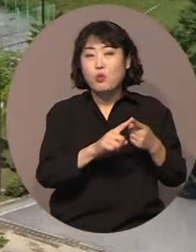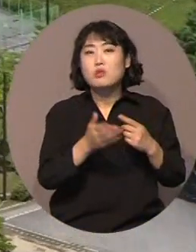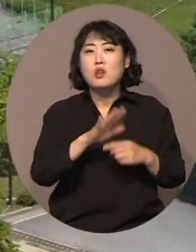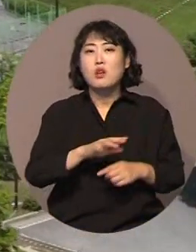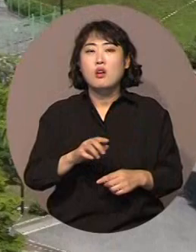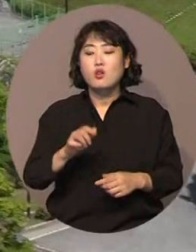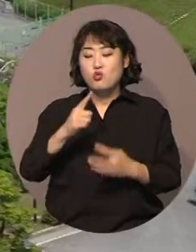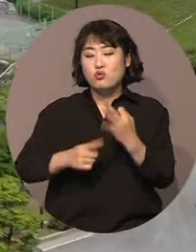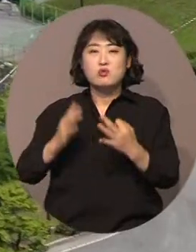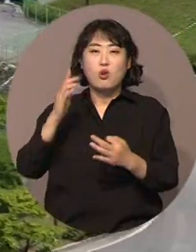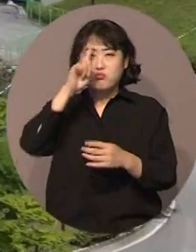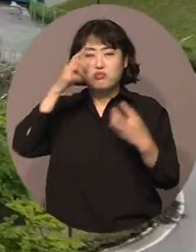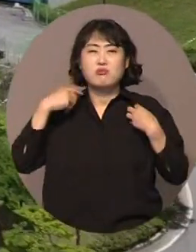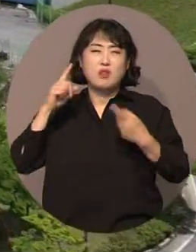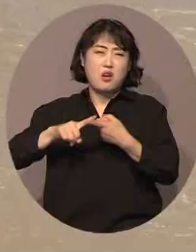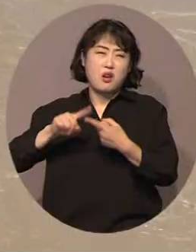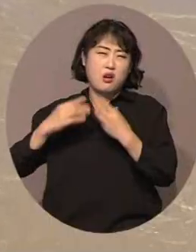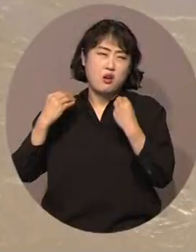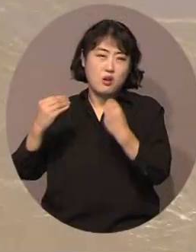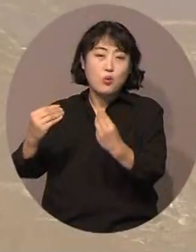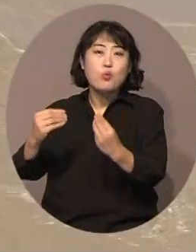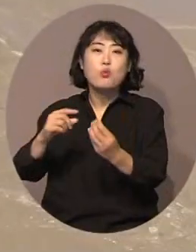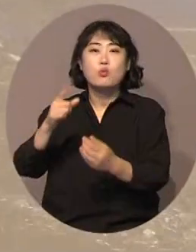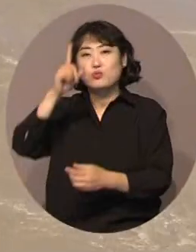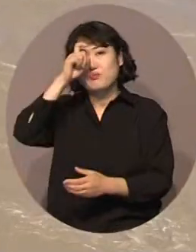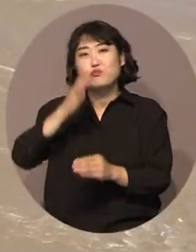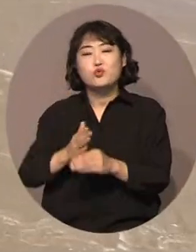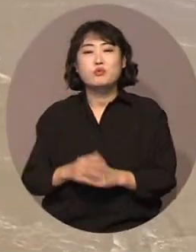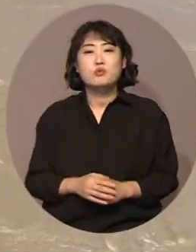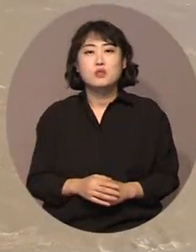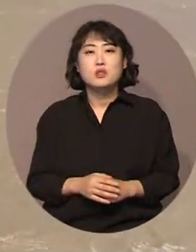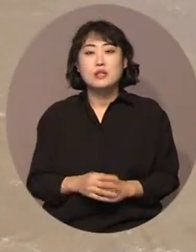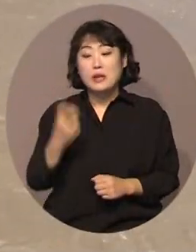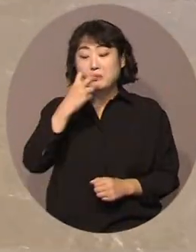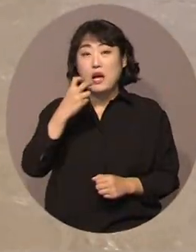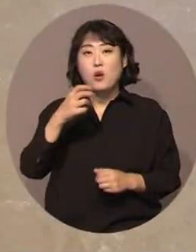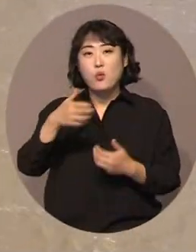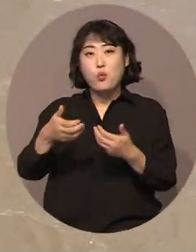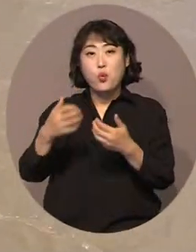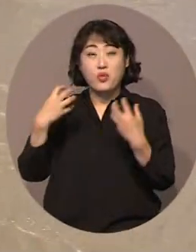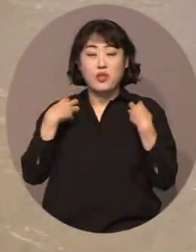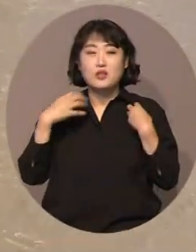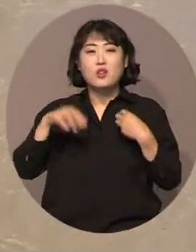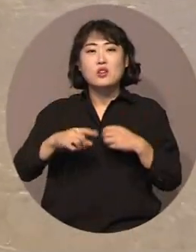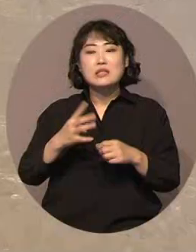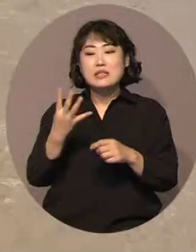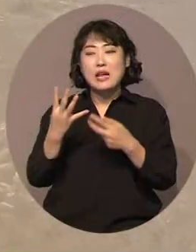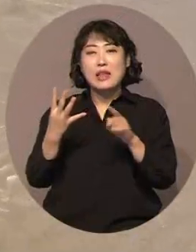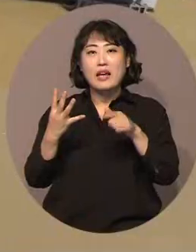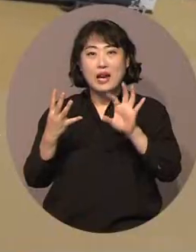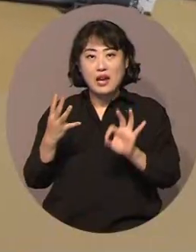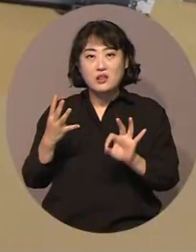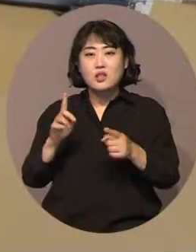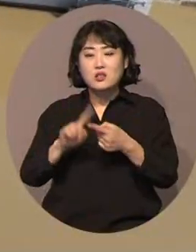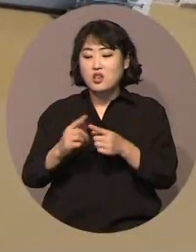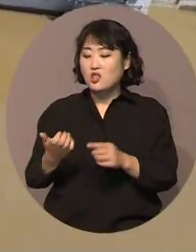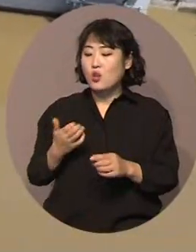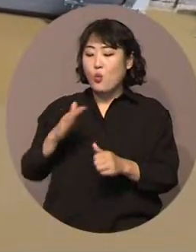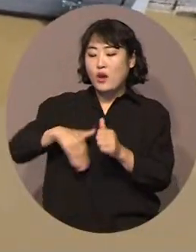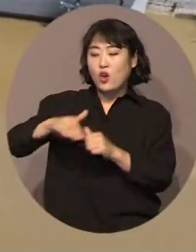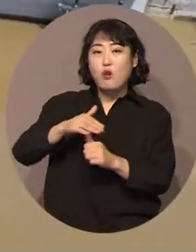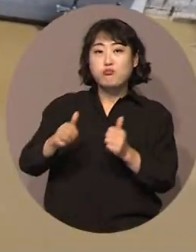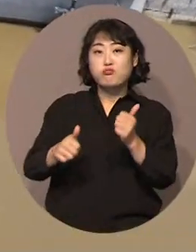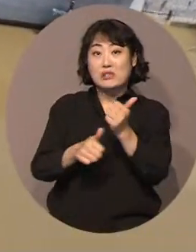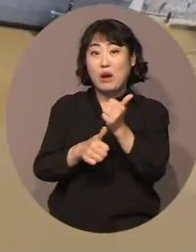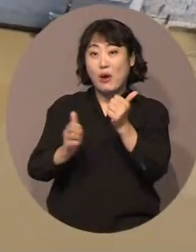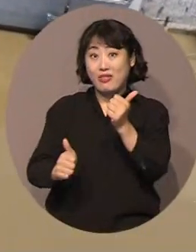의지를 내비치고 있습니다 한편 감사원은 내일 문재인 정부에서 4대강 보철이 방안을 결정할 때 전 환경부 장관이